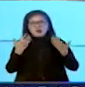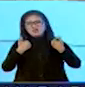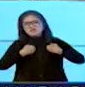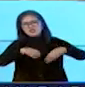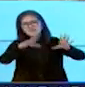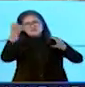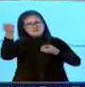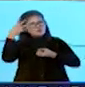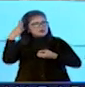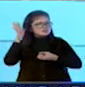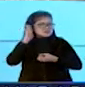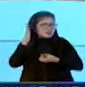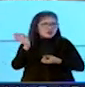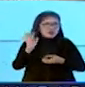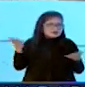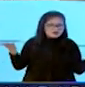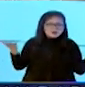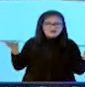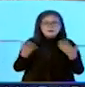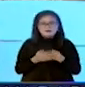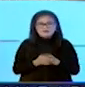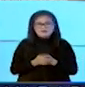tak bisa lagi dihubungi via handphone